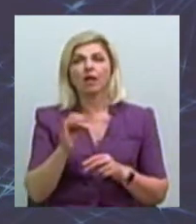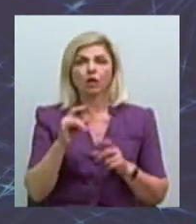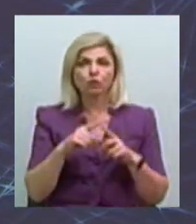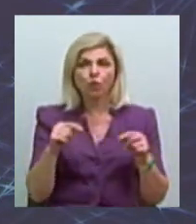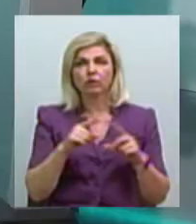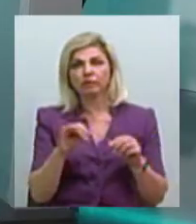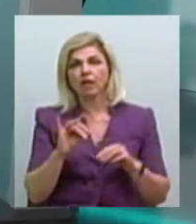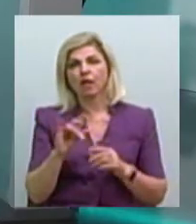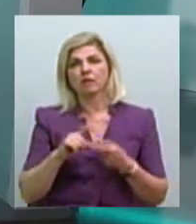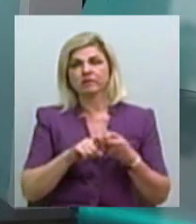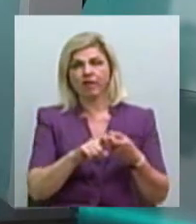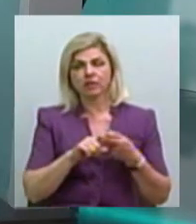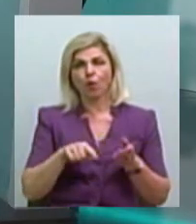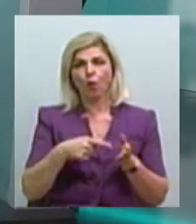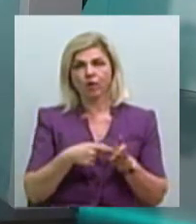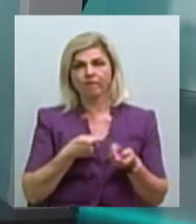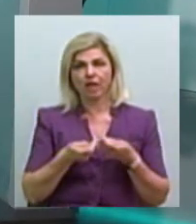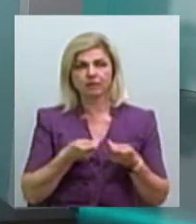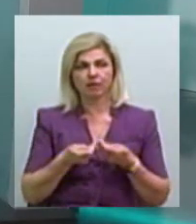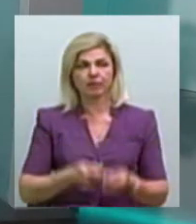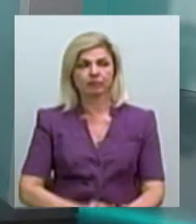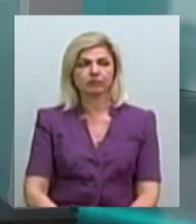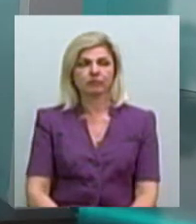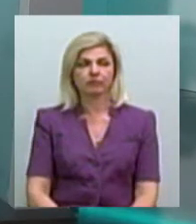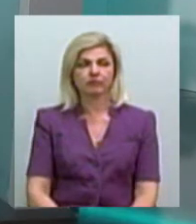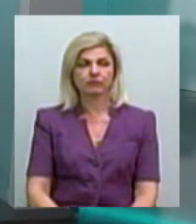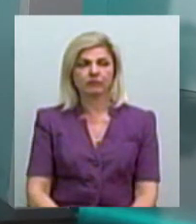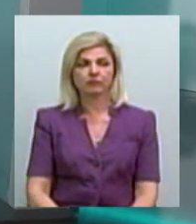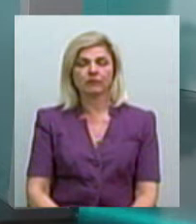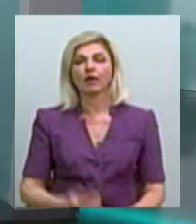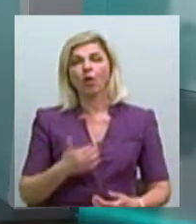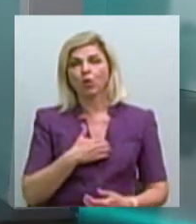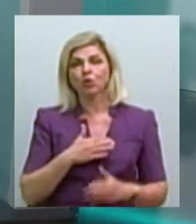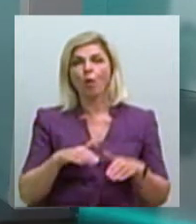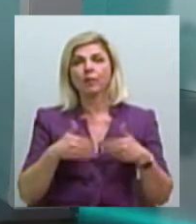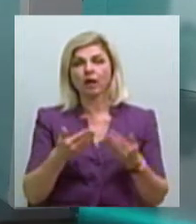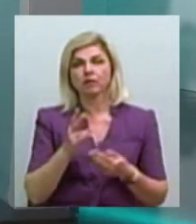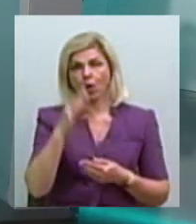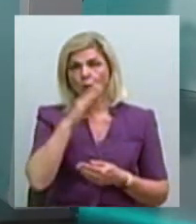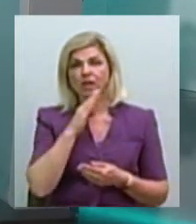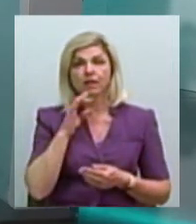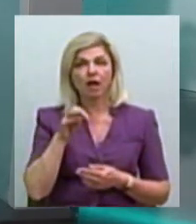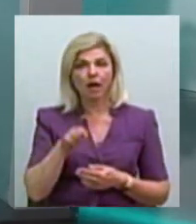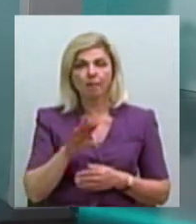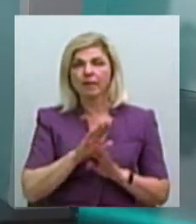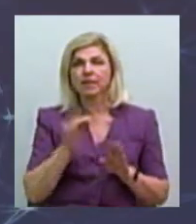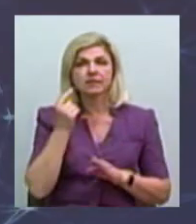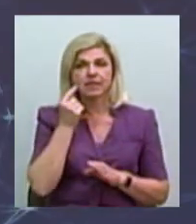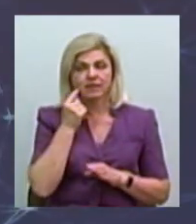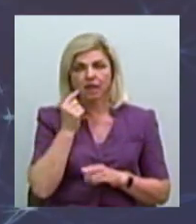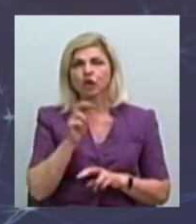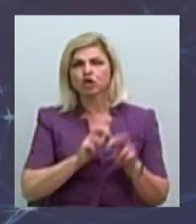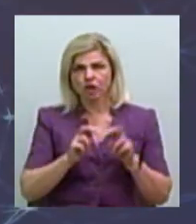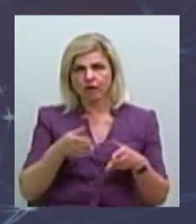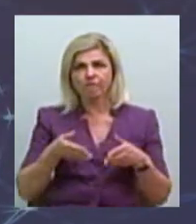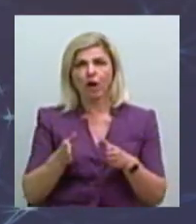с городскими властями. Анатолий, я хочу просто для родителей обратиться. Не стесняйтесь, ищите выход